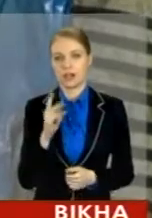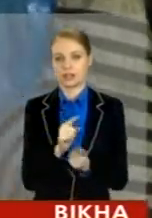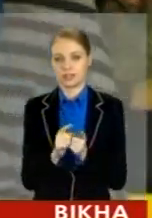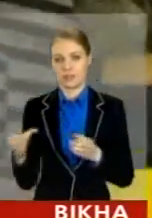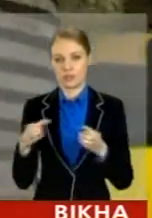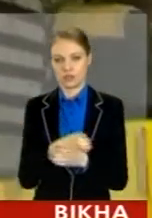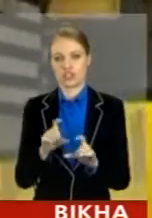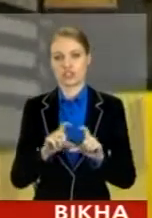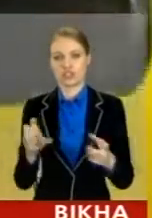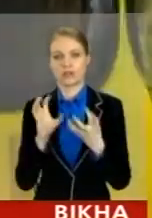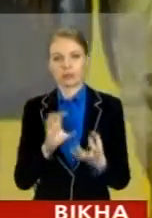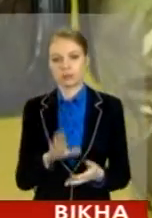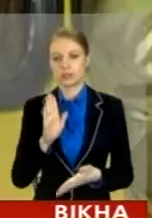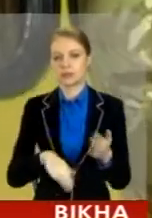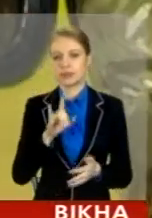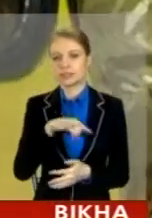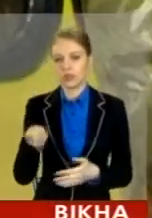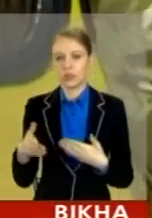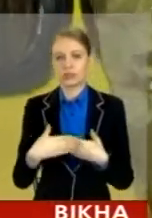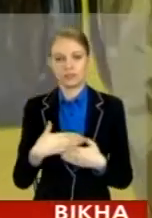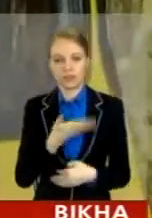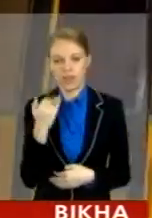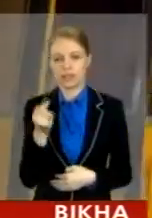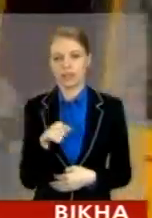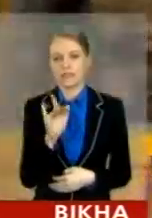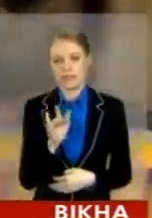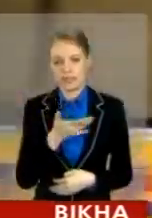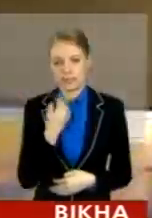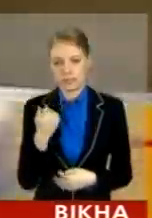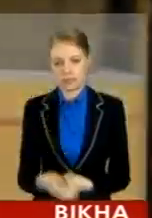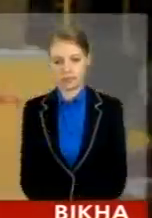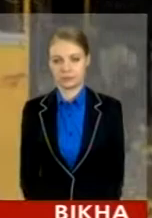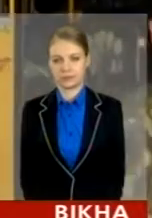шкільними бусами Без вікон дверей і навіть крісел